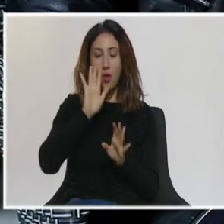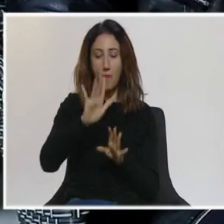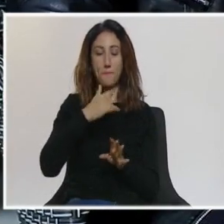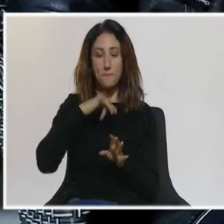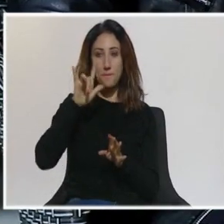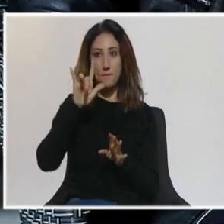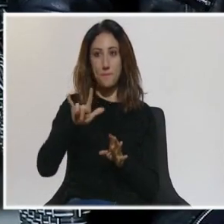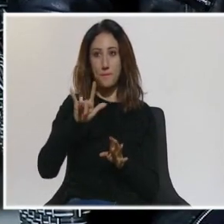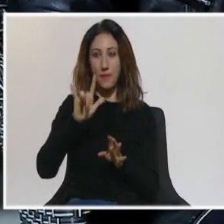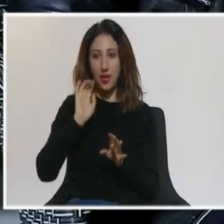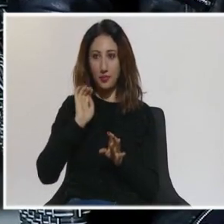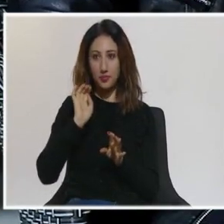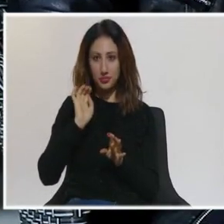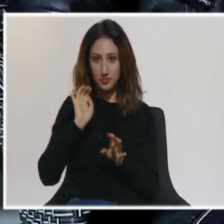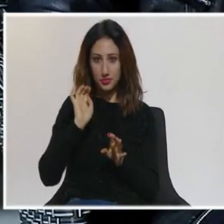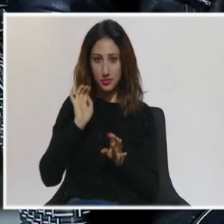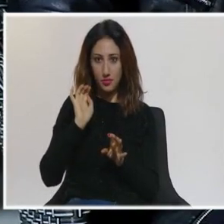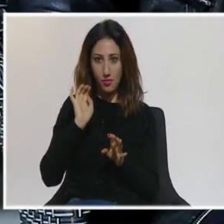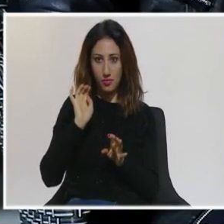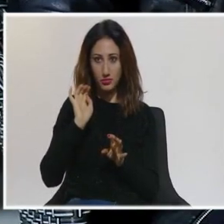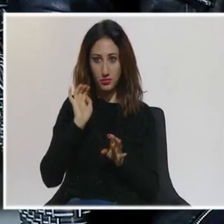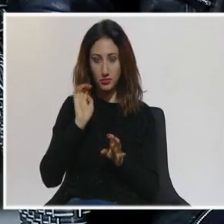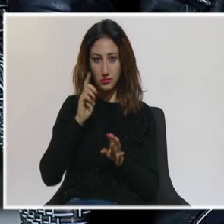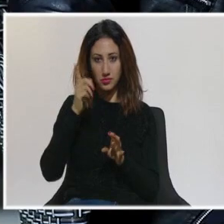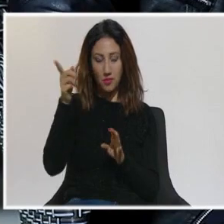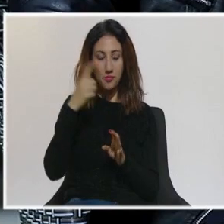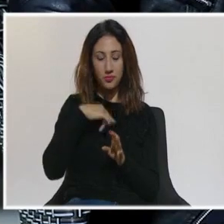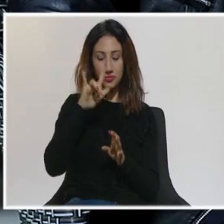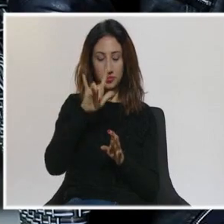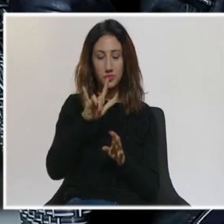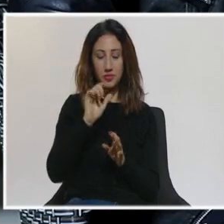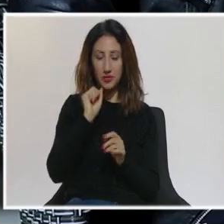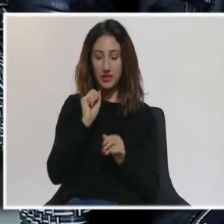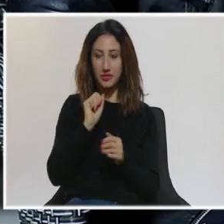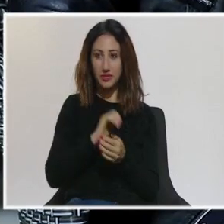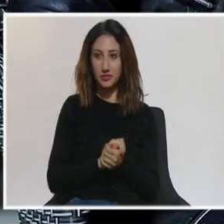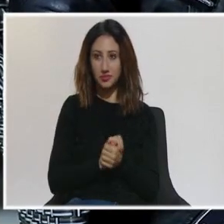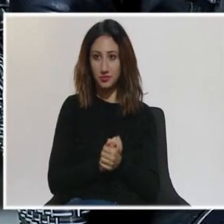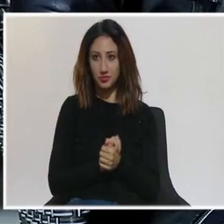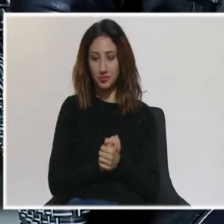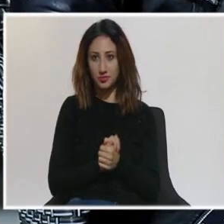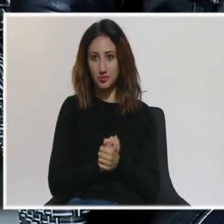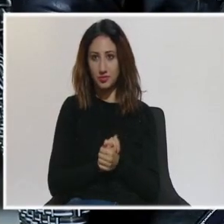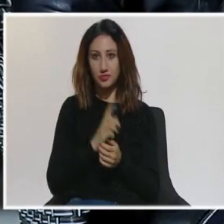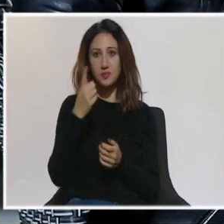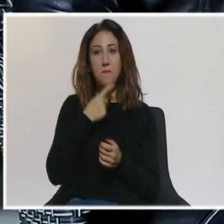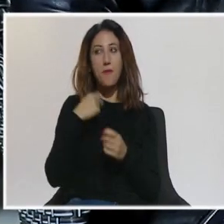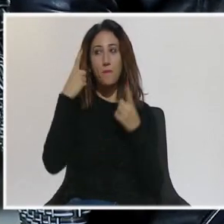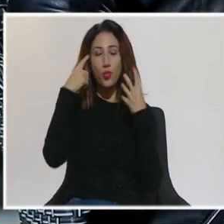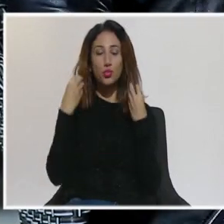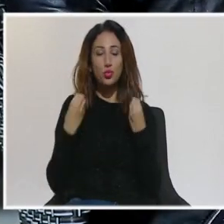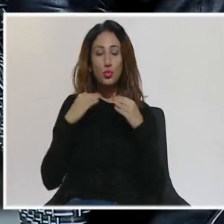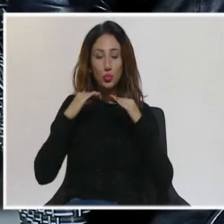جوا اكتر من دنيا ان دنيا اتجوزت صغيره ما دام لاقي طقوس والدنيا بس الهدوء والصمت يعني